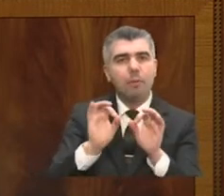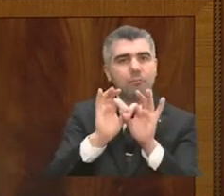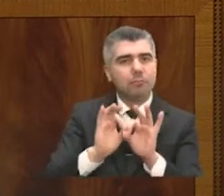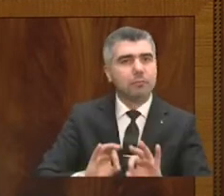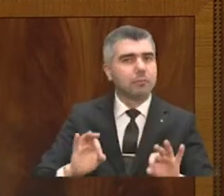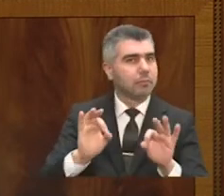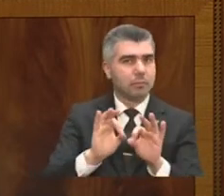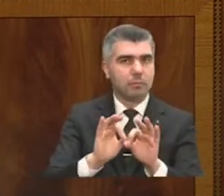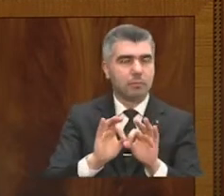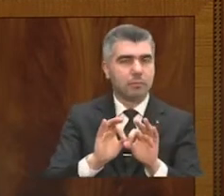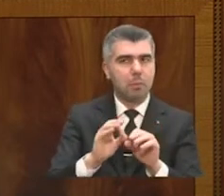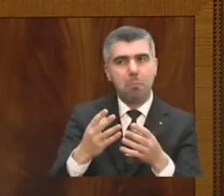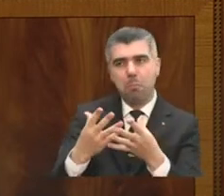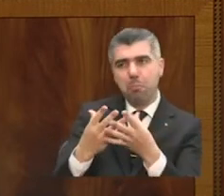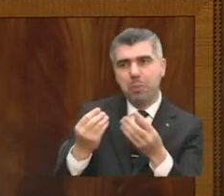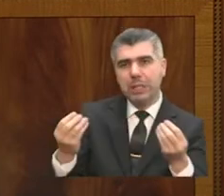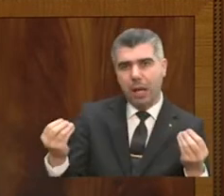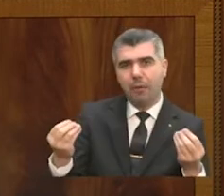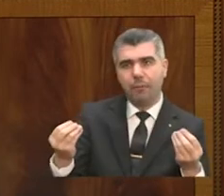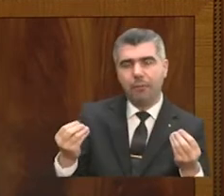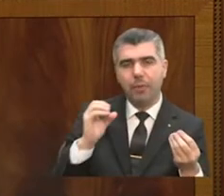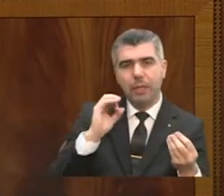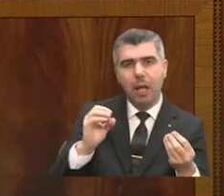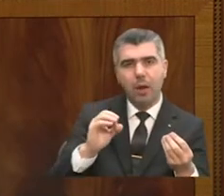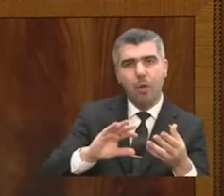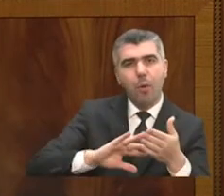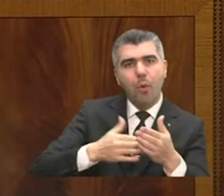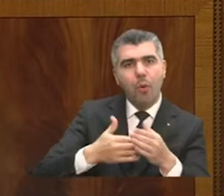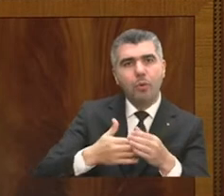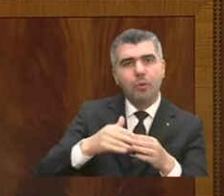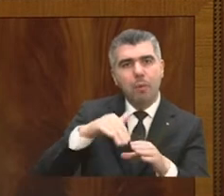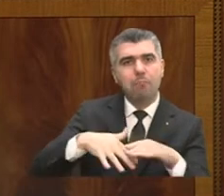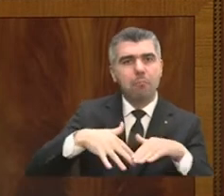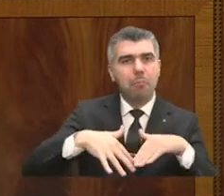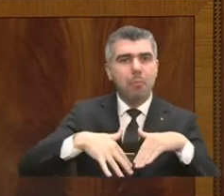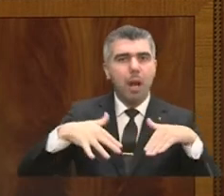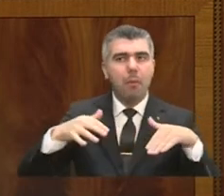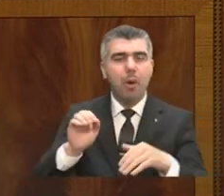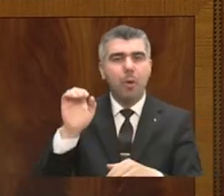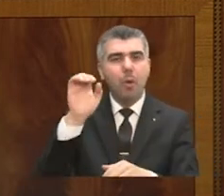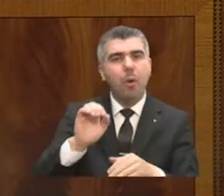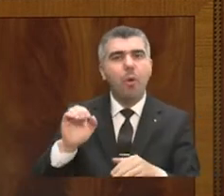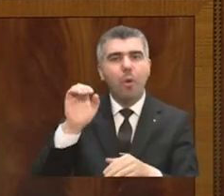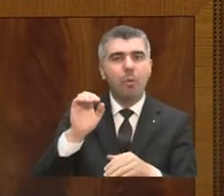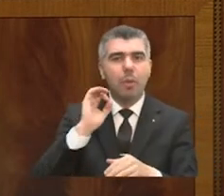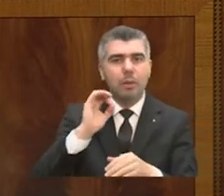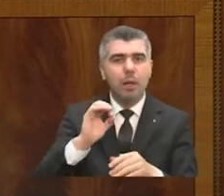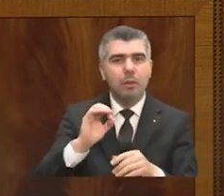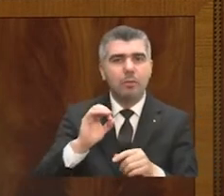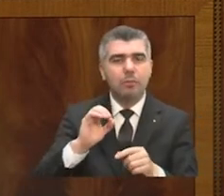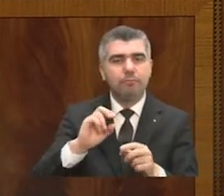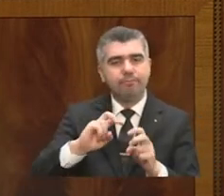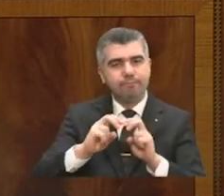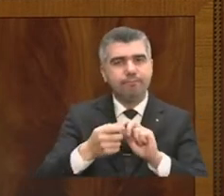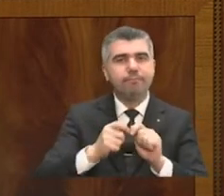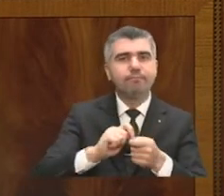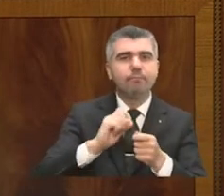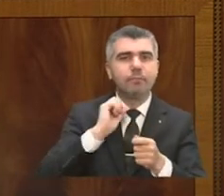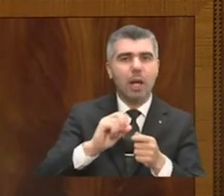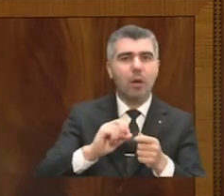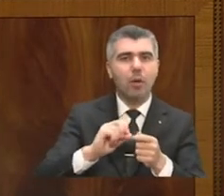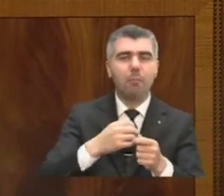Parlement européen à prendre cette initiative après une campagne qui a